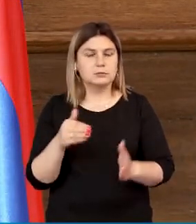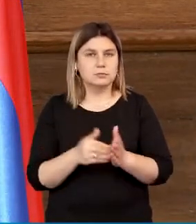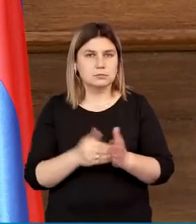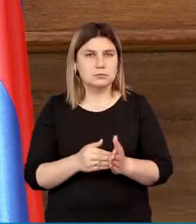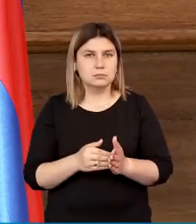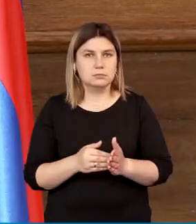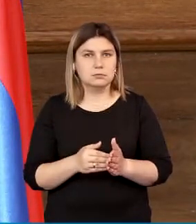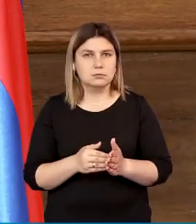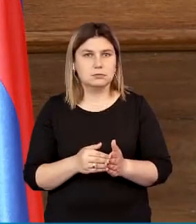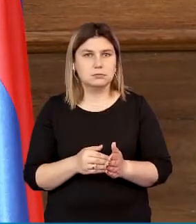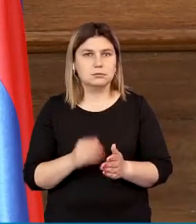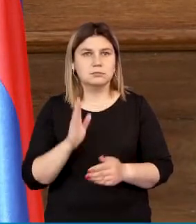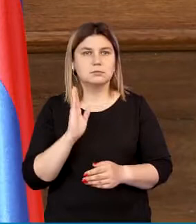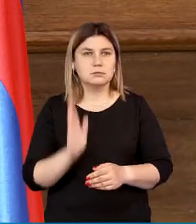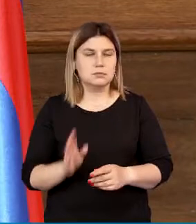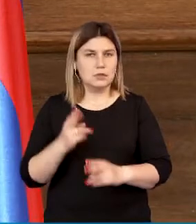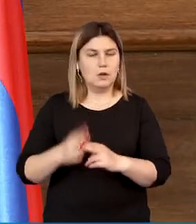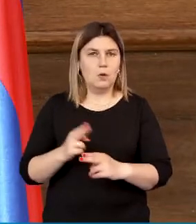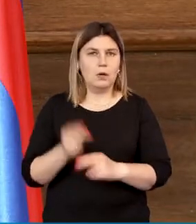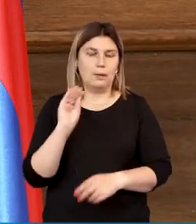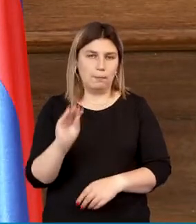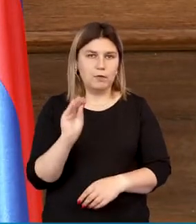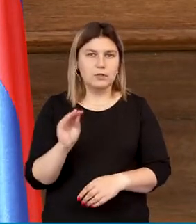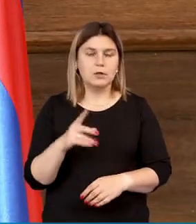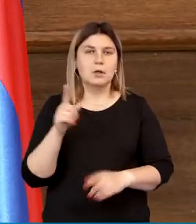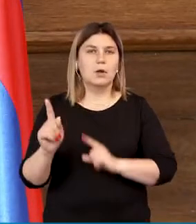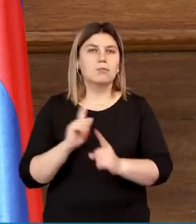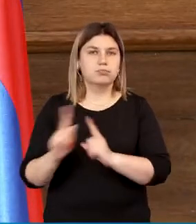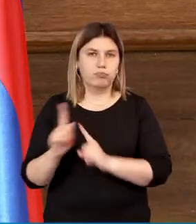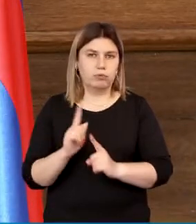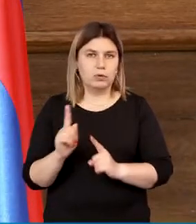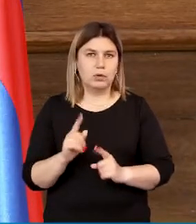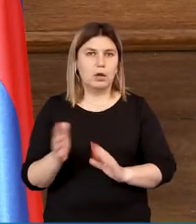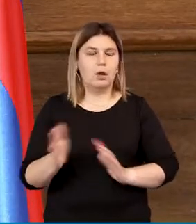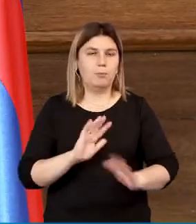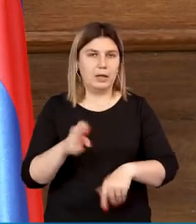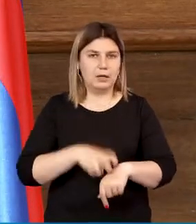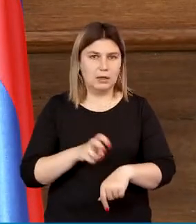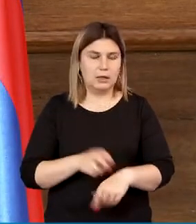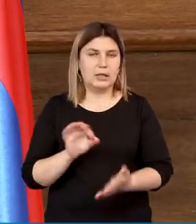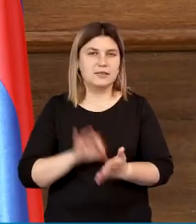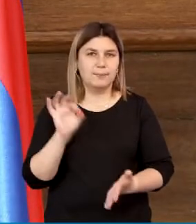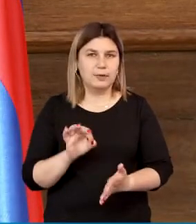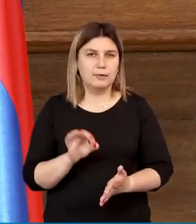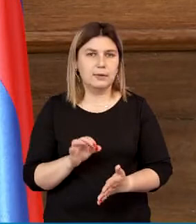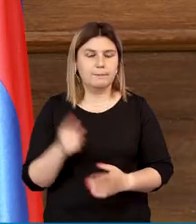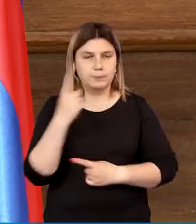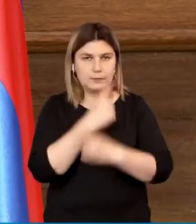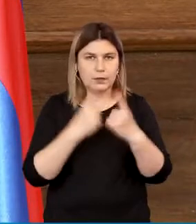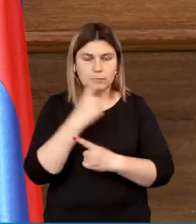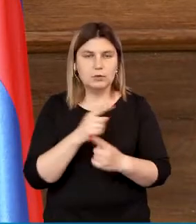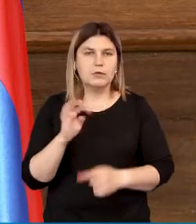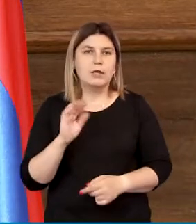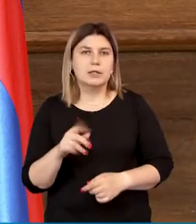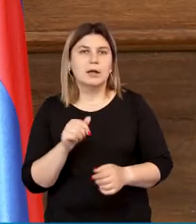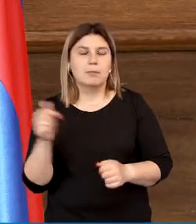przez pacjenta przekazana, to te przychodnie oczywiście tą opiekę lekarską zapewniają, więc myślę, że tak się powinno